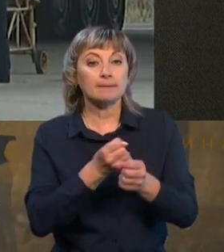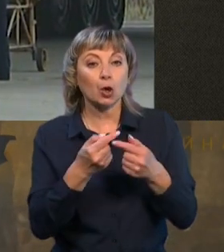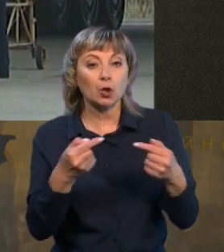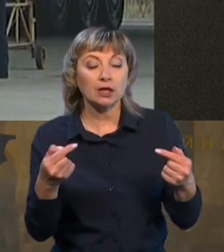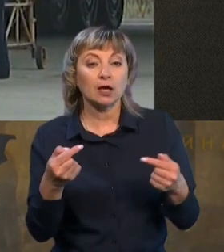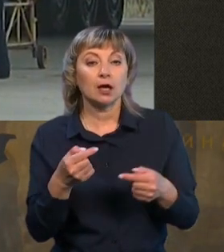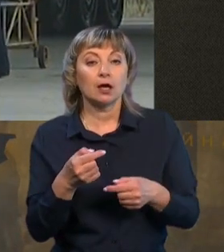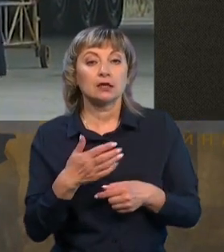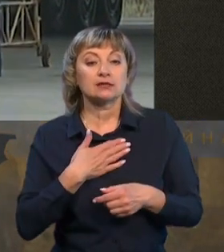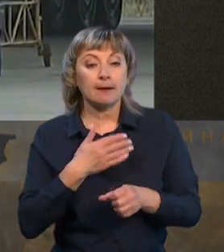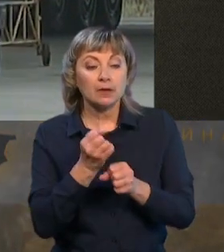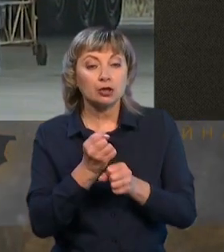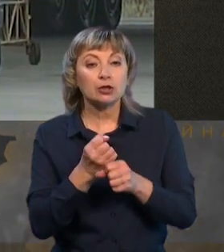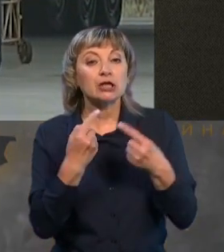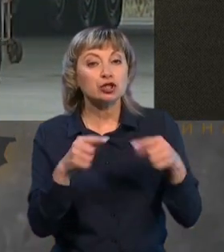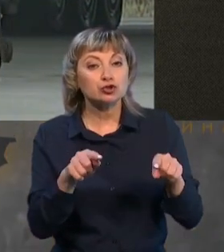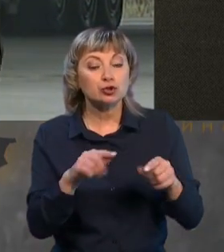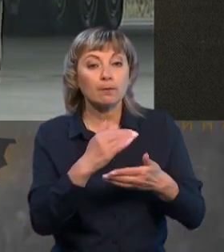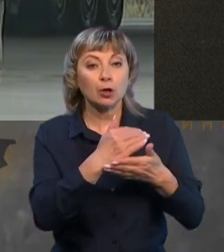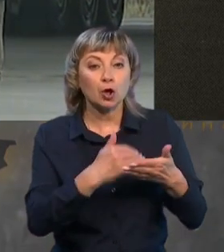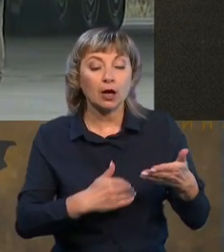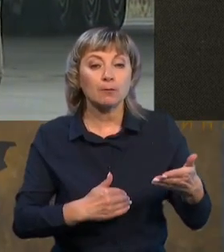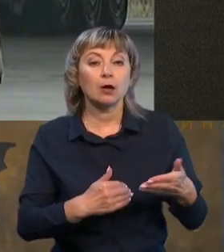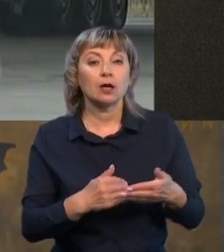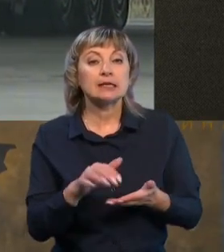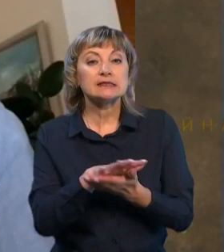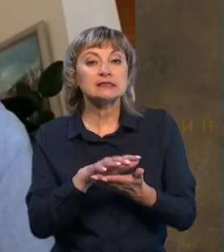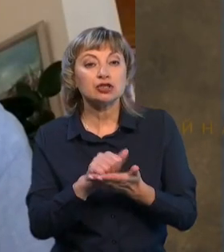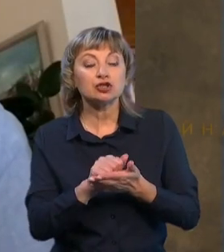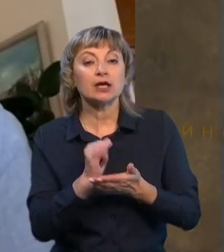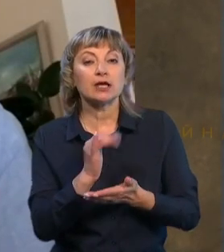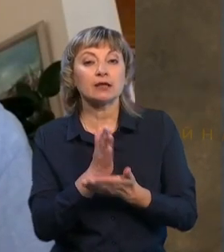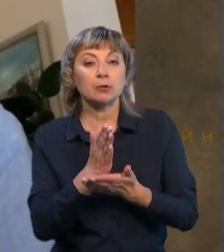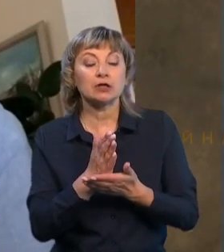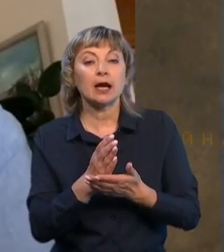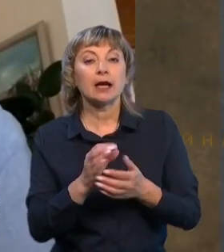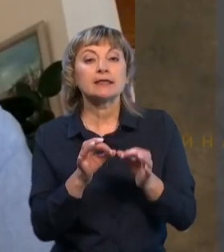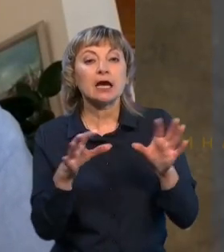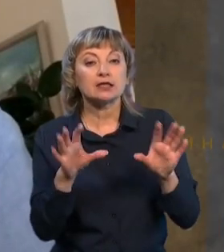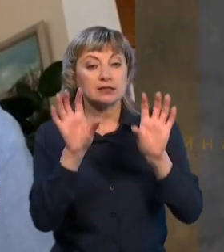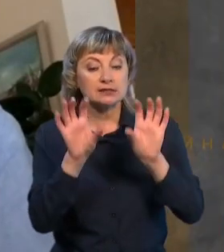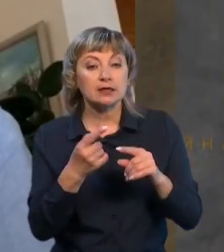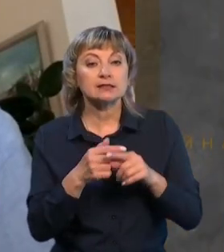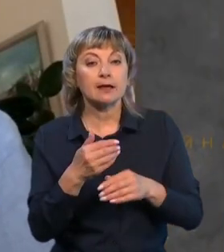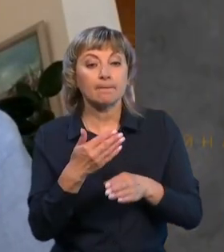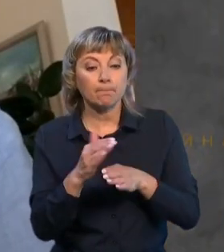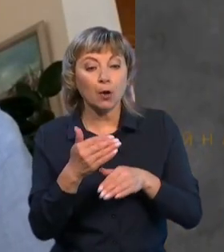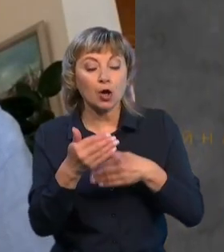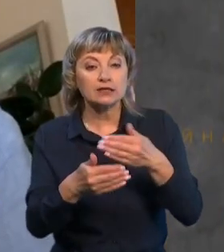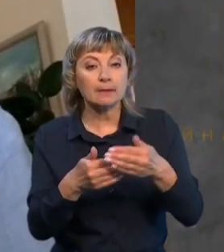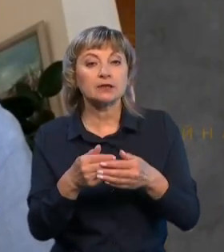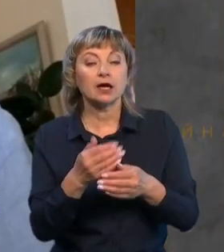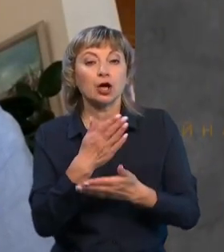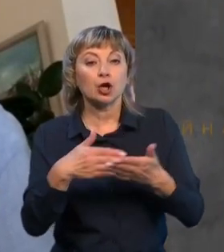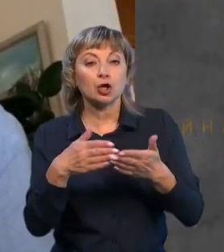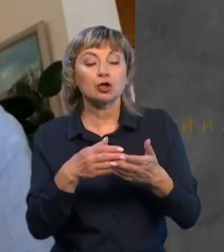з нами розробив іншу програму знищення і набуття ядерного статусу це поетапне роззброєння